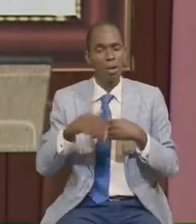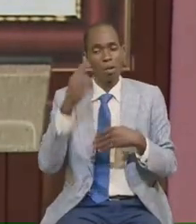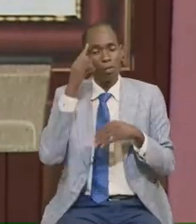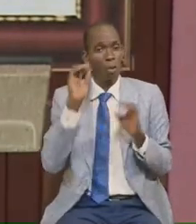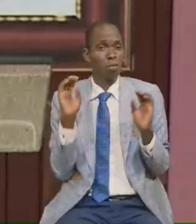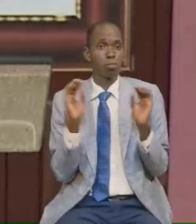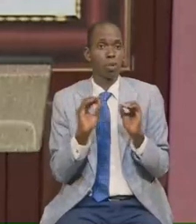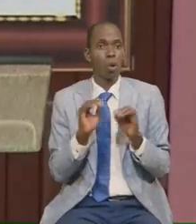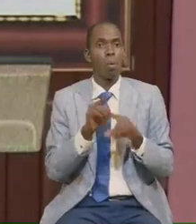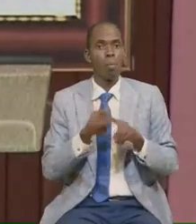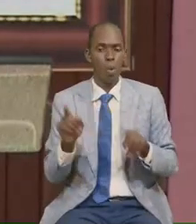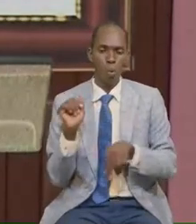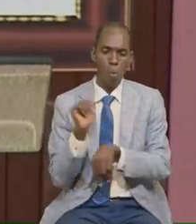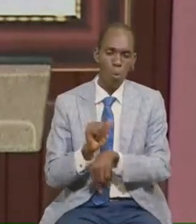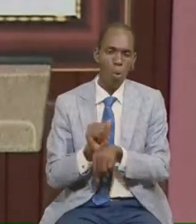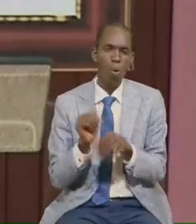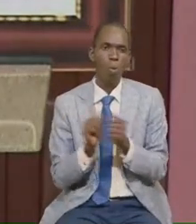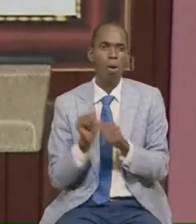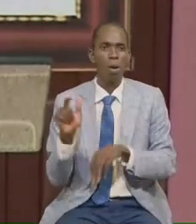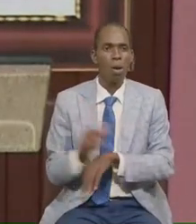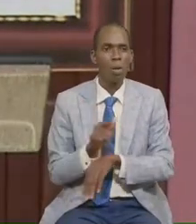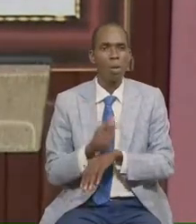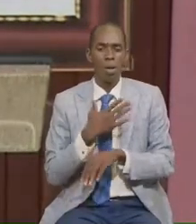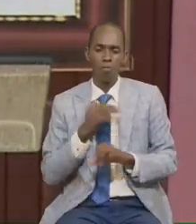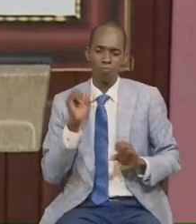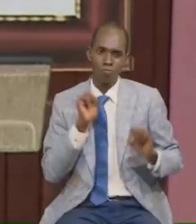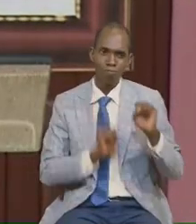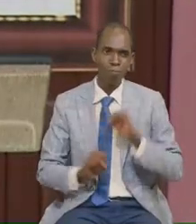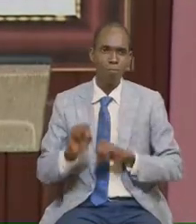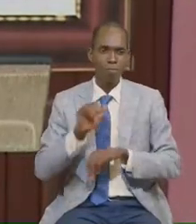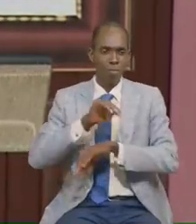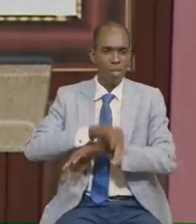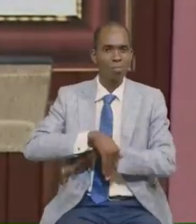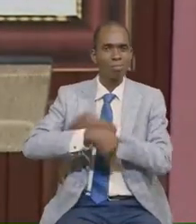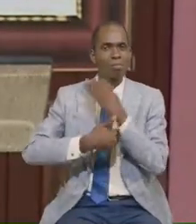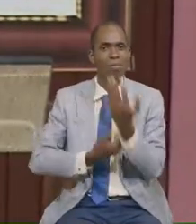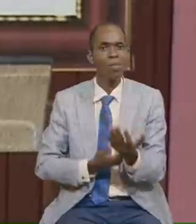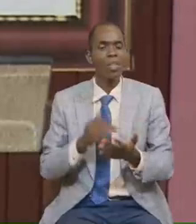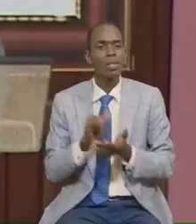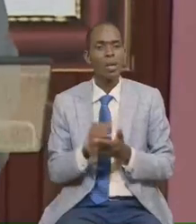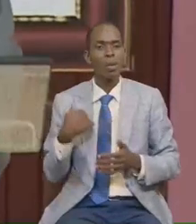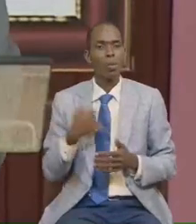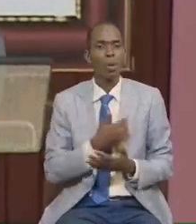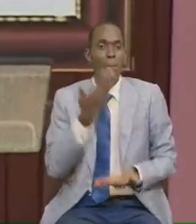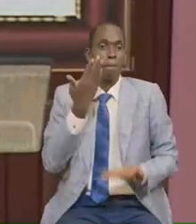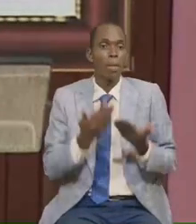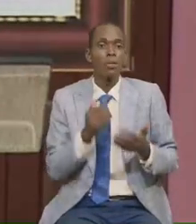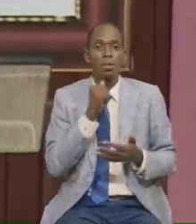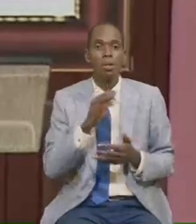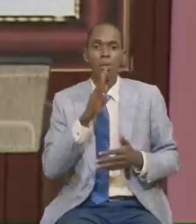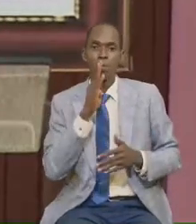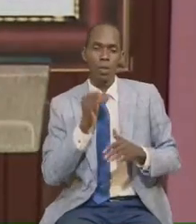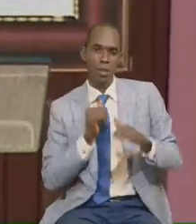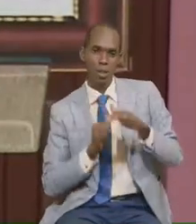et dans la peine nous avons été nuits toujours à l'oeuvre pour naître en charge à aucun de vous